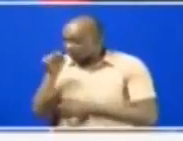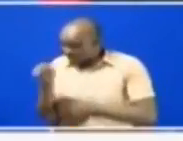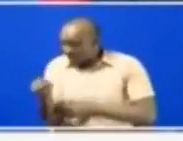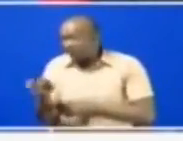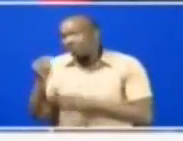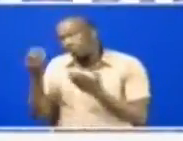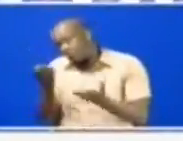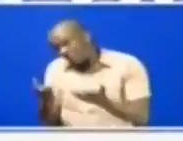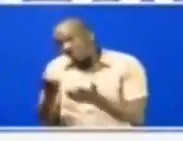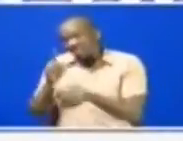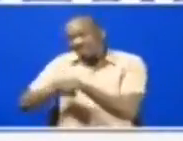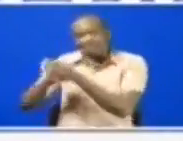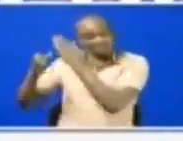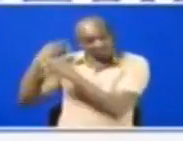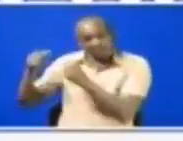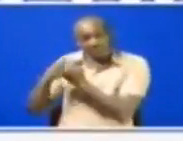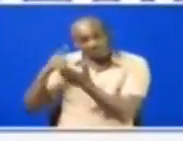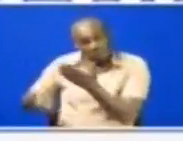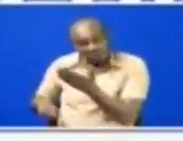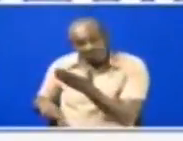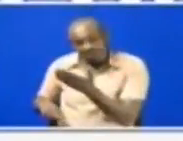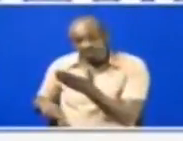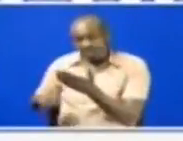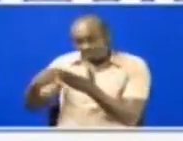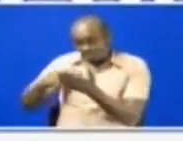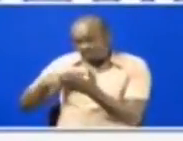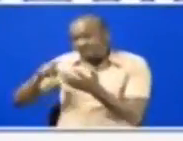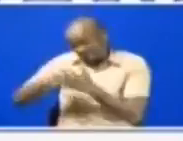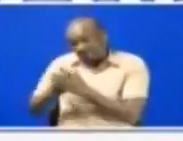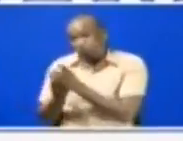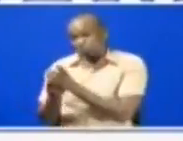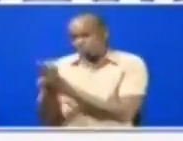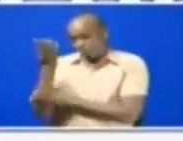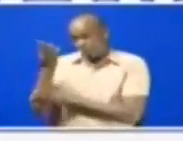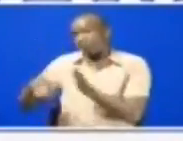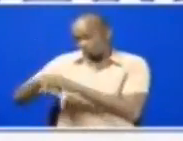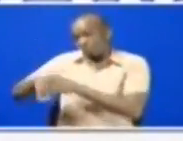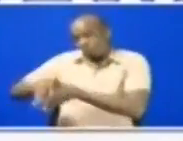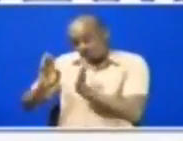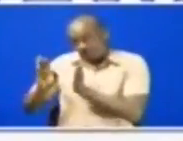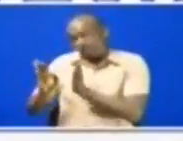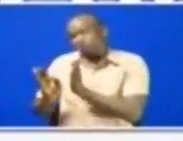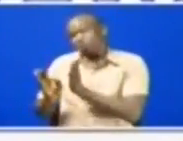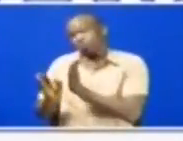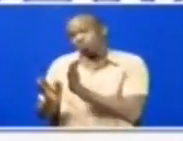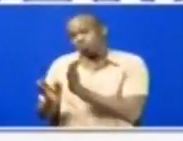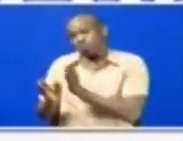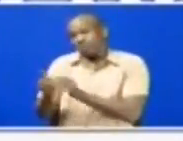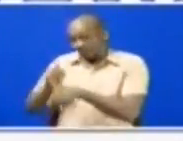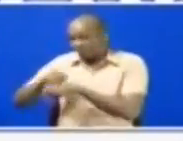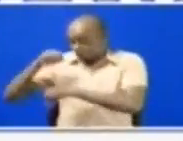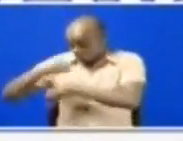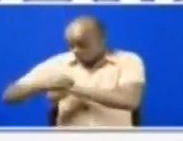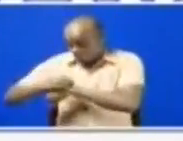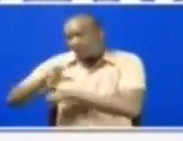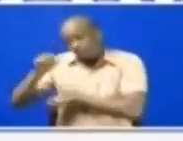unapata kidogo. Sasa hiyo wakati tulikuja umeanza kukua kikandanda. Wakati wa shule hapo ndio